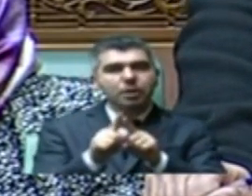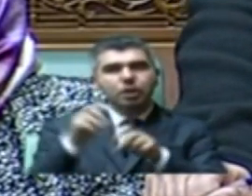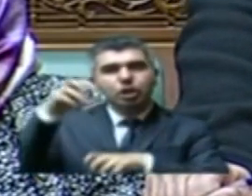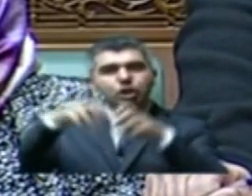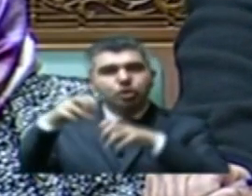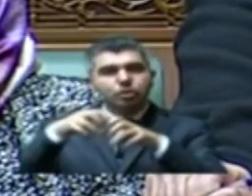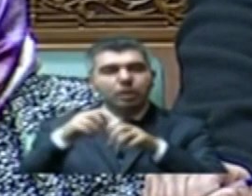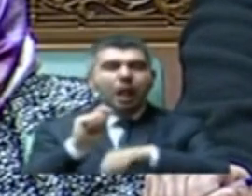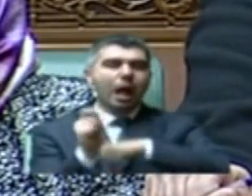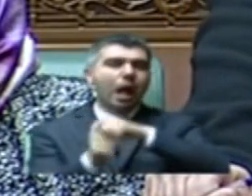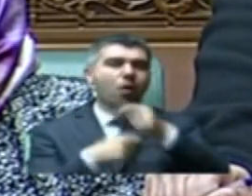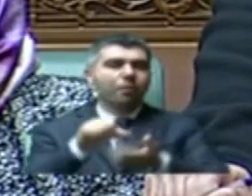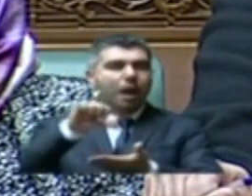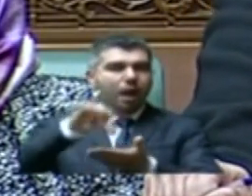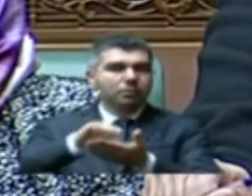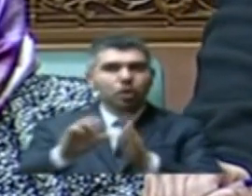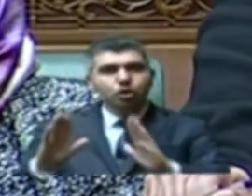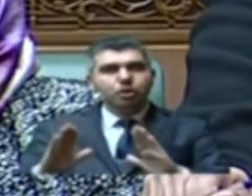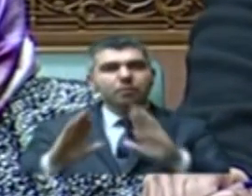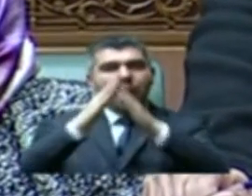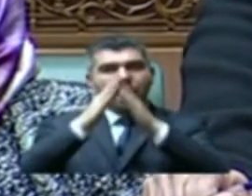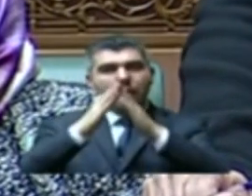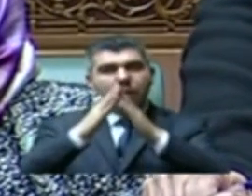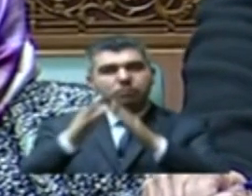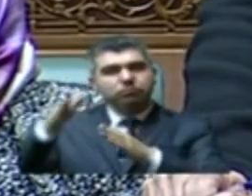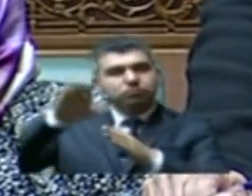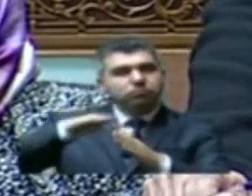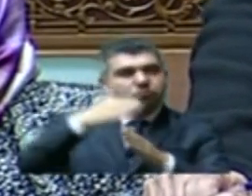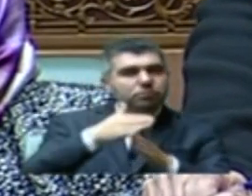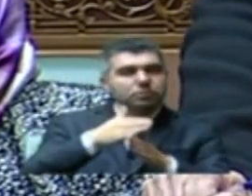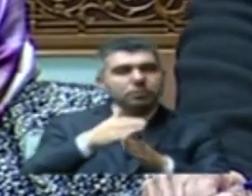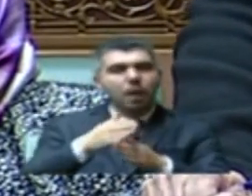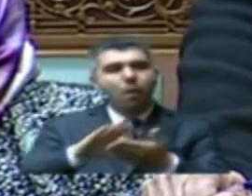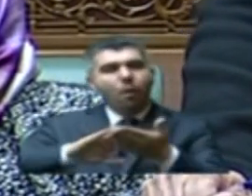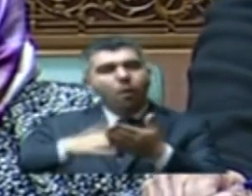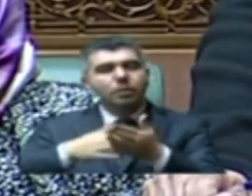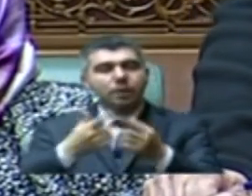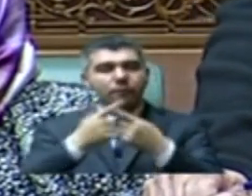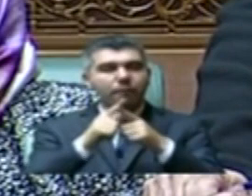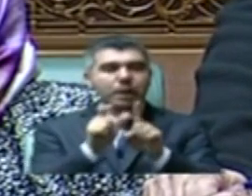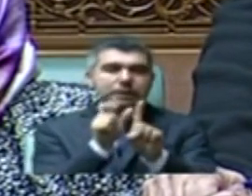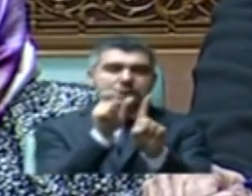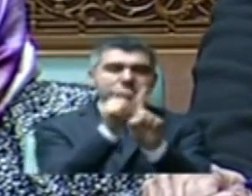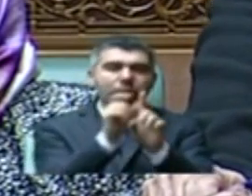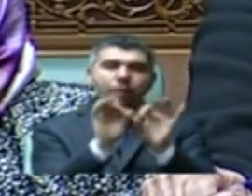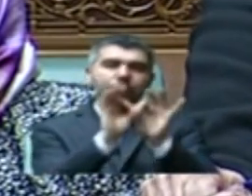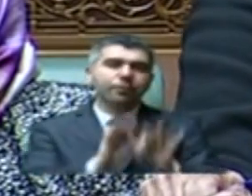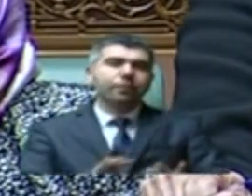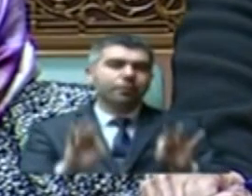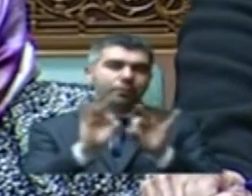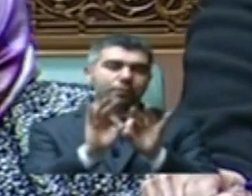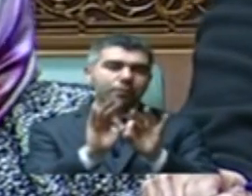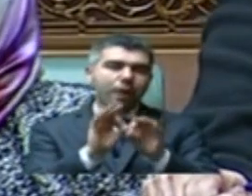البرد في غياب تام للبنيات التحتية واتخاذ الحلول الجذرية والضامنة